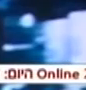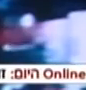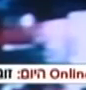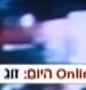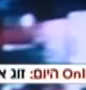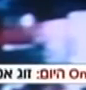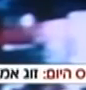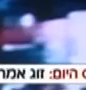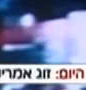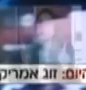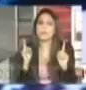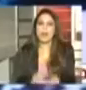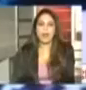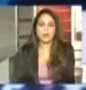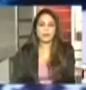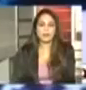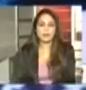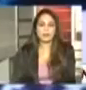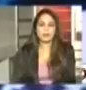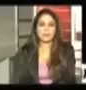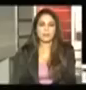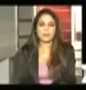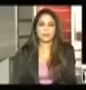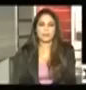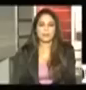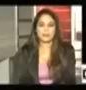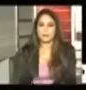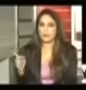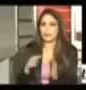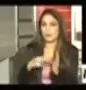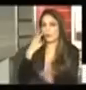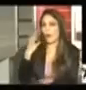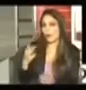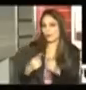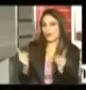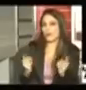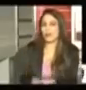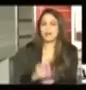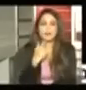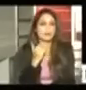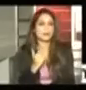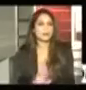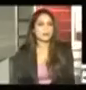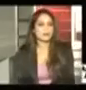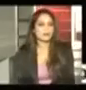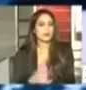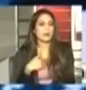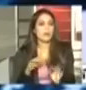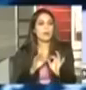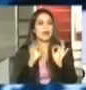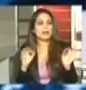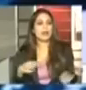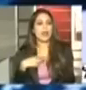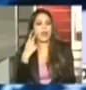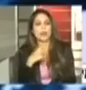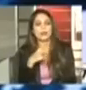ששונה. עונה על הקריטריונים. כן, שעונה לחלוטין לקריטריונים. ואני בהתחלה ראיתי את השפם